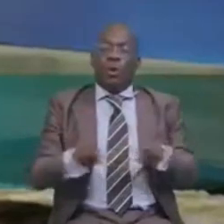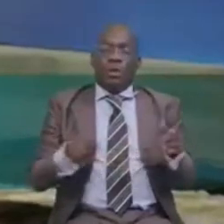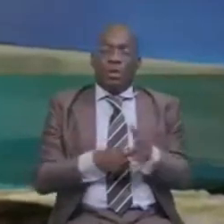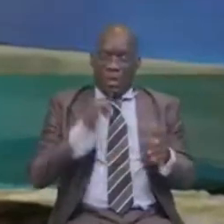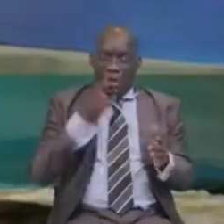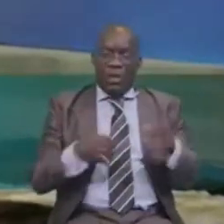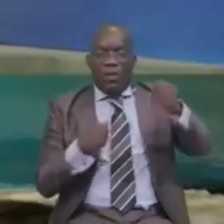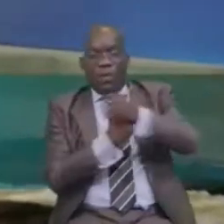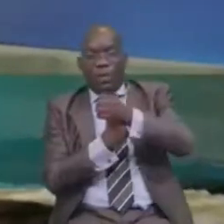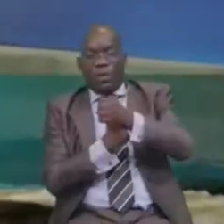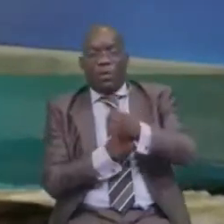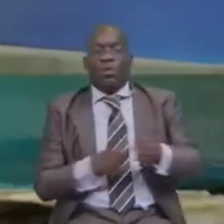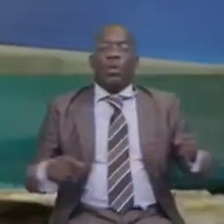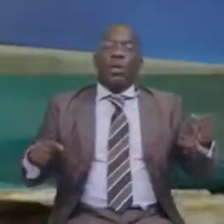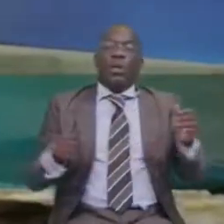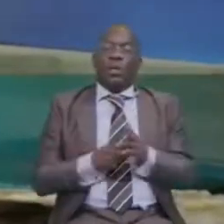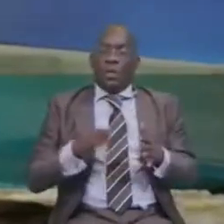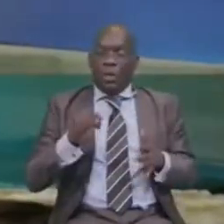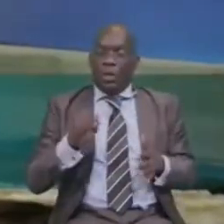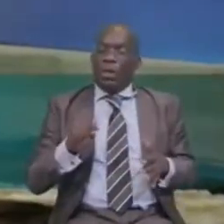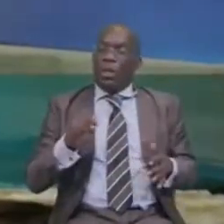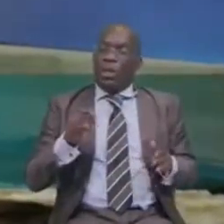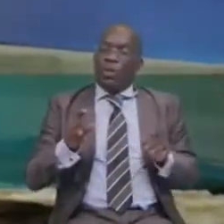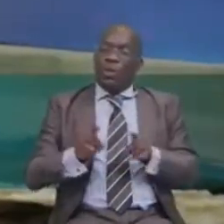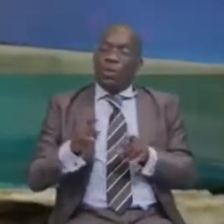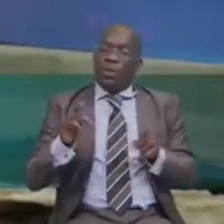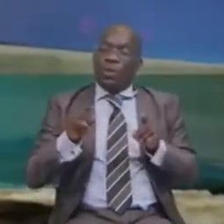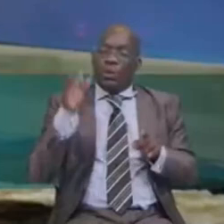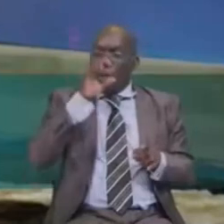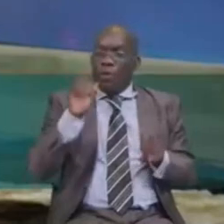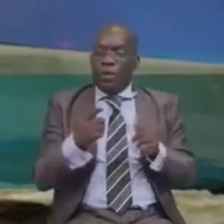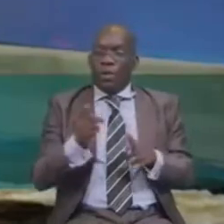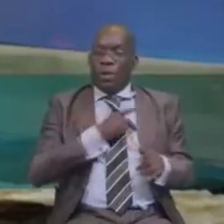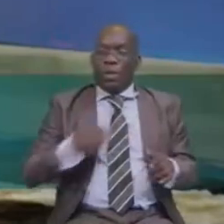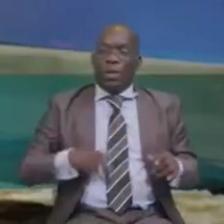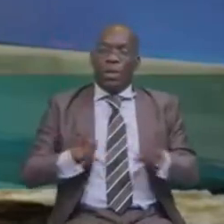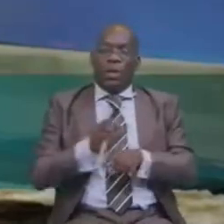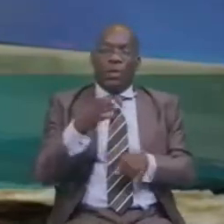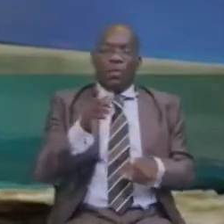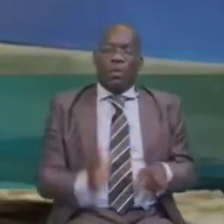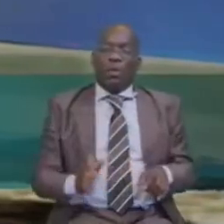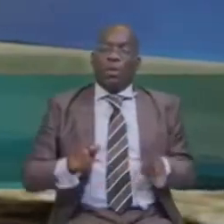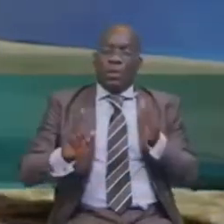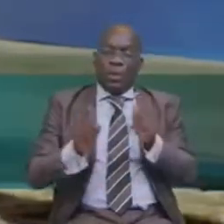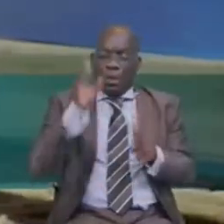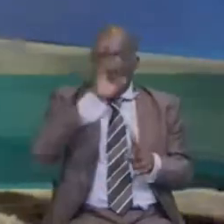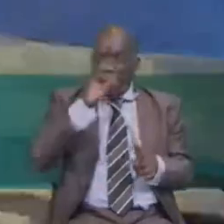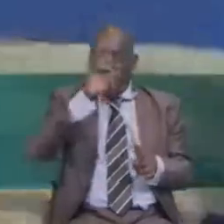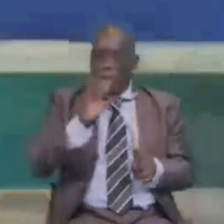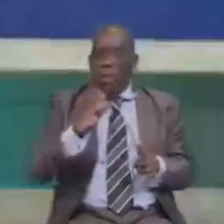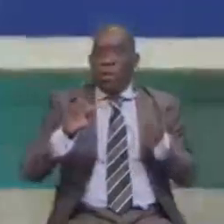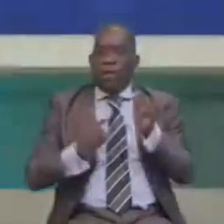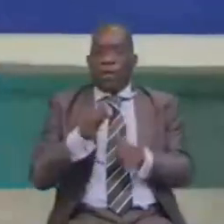Cherchez premièrement le royaume de Dieu. Ça veut dire quoi? Cherchez premièrement